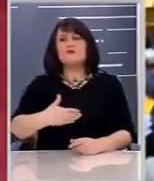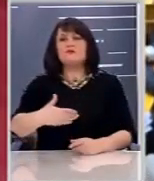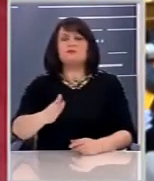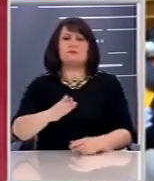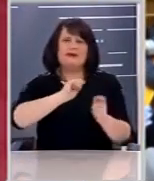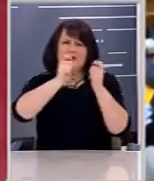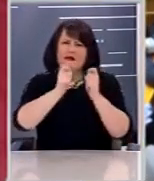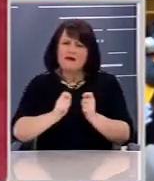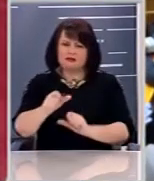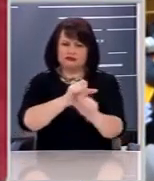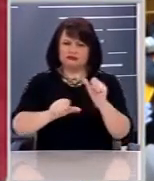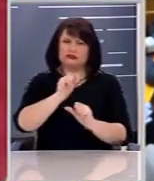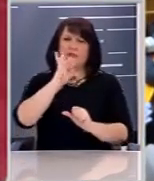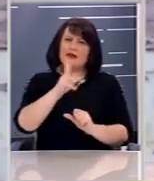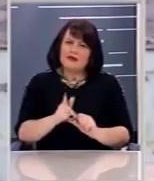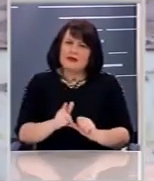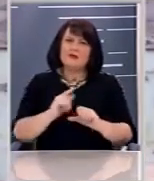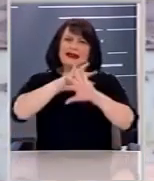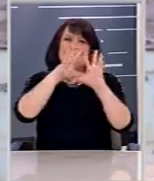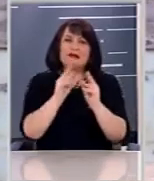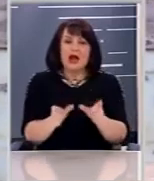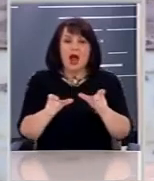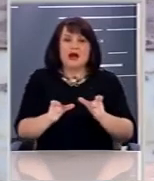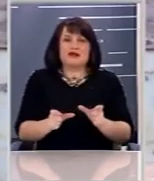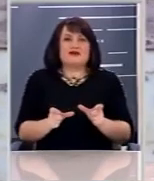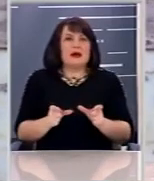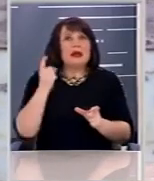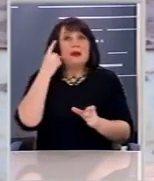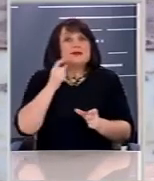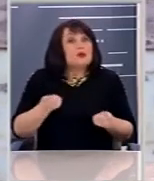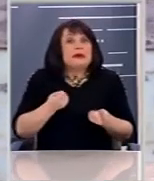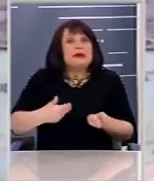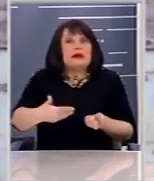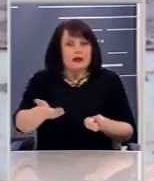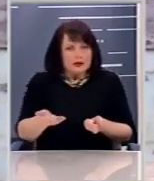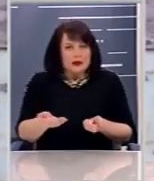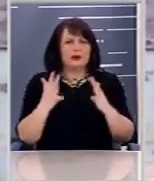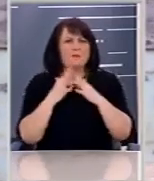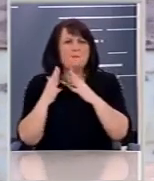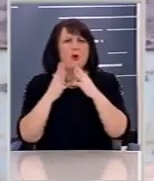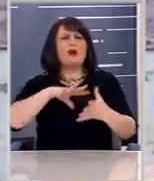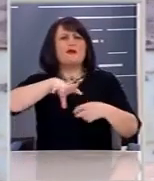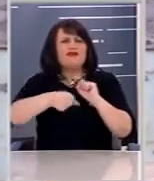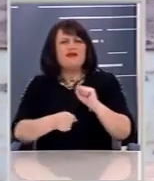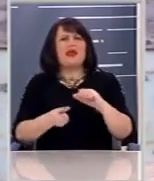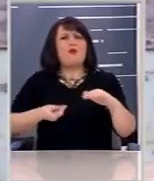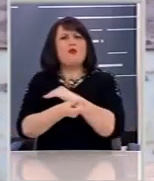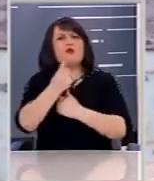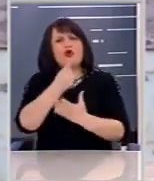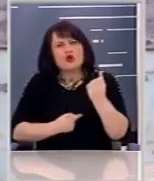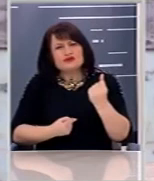ραγδαίων αλλαγών, γενικευμένης ανασφάλειας και αβεβαιότητας, πολέμων, βίας και